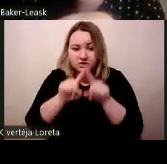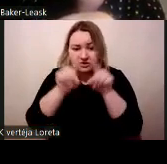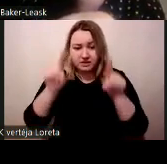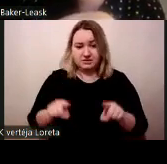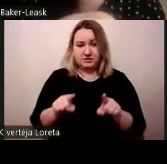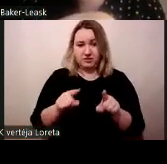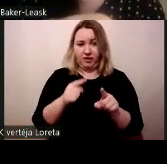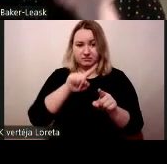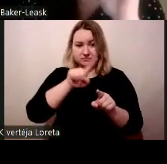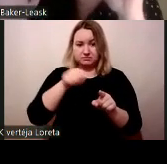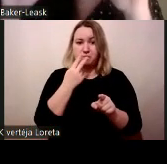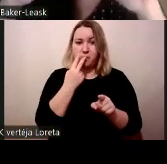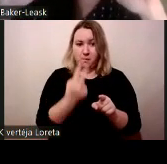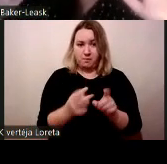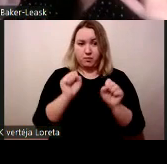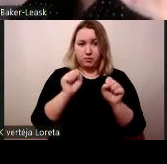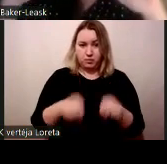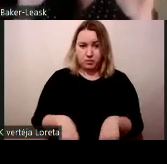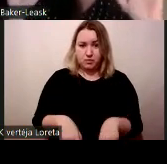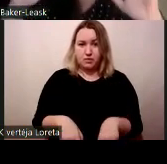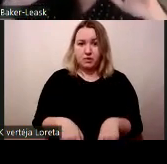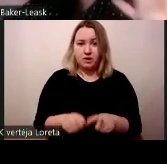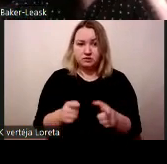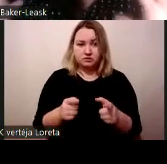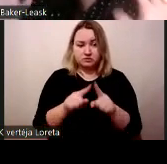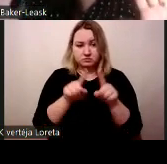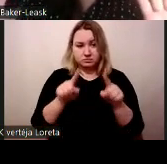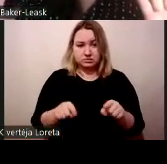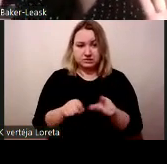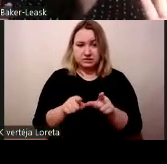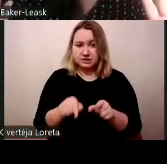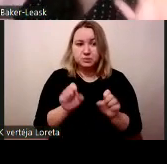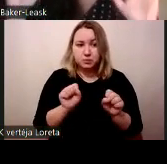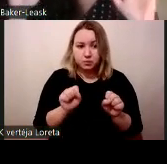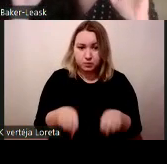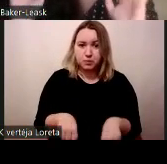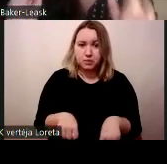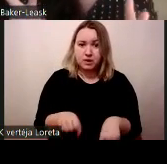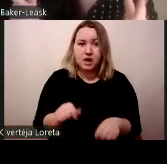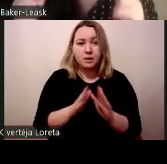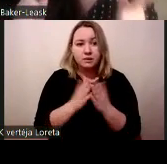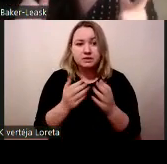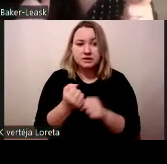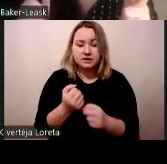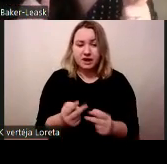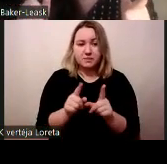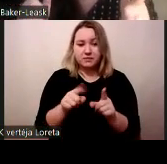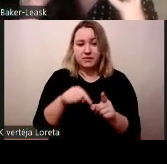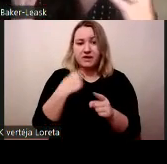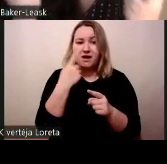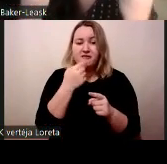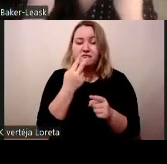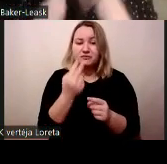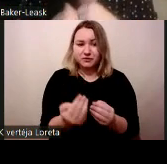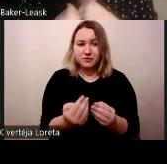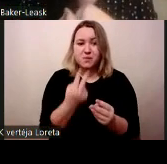jokių pažymėjimų. Ne, taip negalima. Knygos turi žiūrėti veidais, kaip